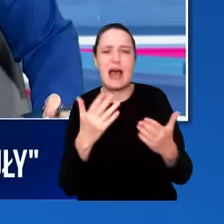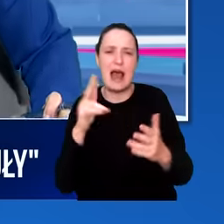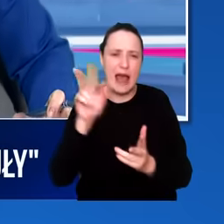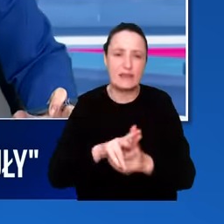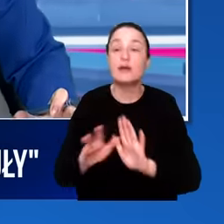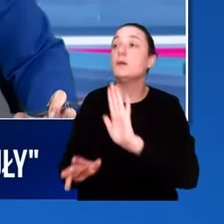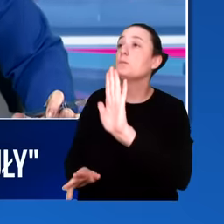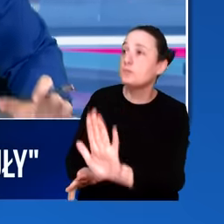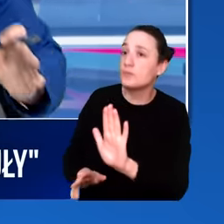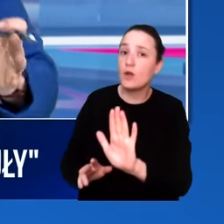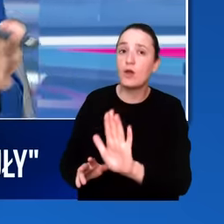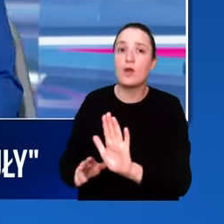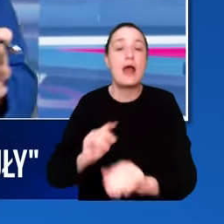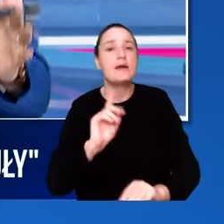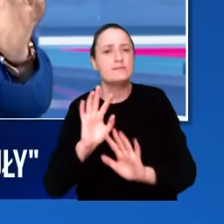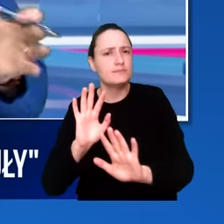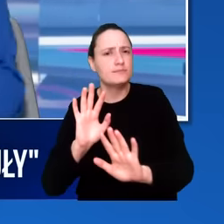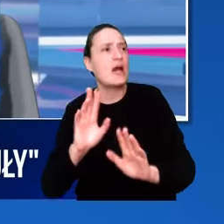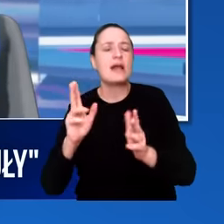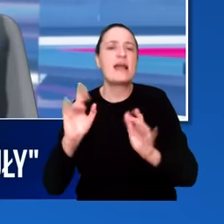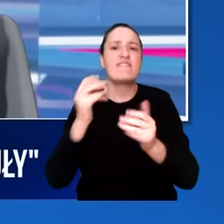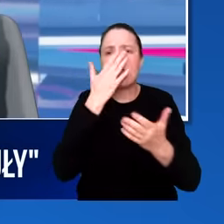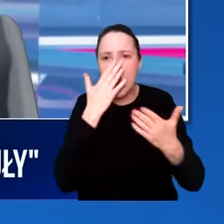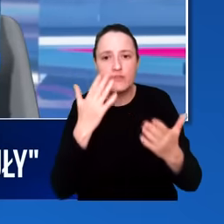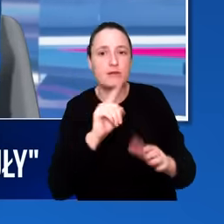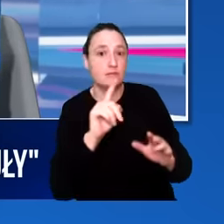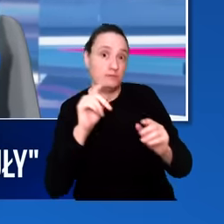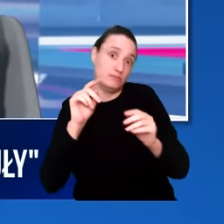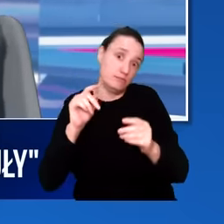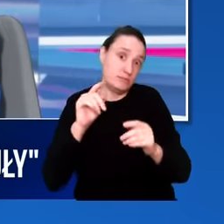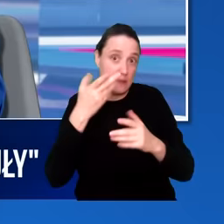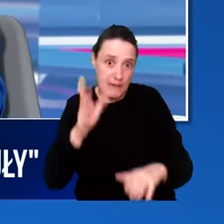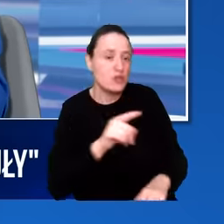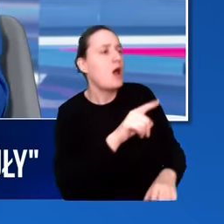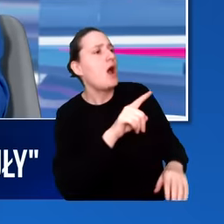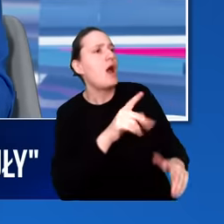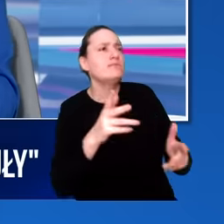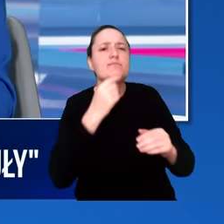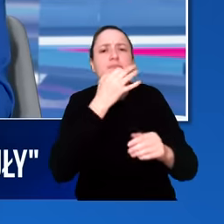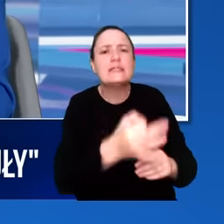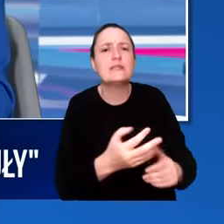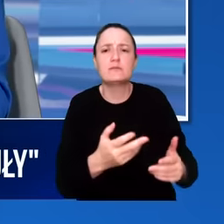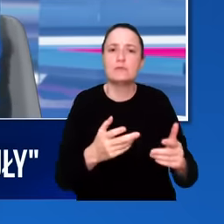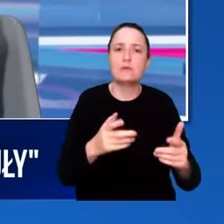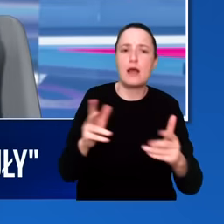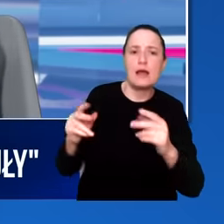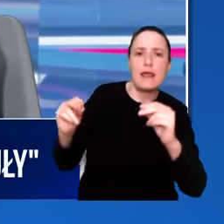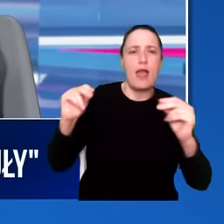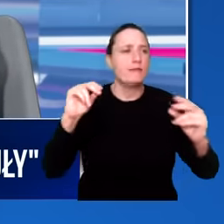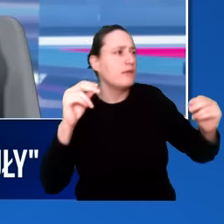sytuacja. To zagrożenie, bo miejmy nadzieję, że ono nigdy nas nie dotknie, ale ja się pytam, bo to jest pewna decyzja